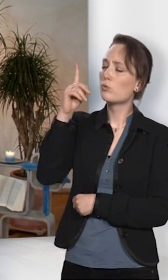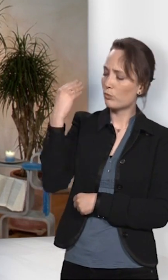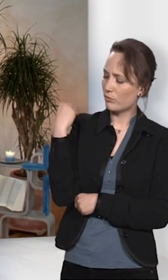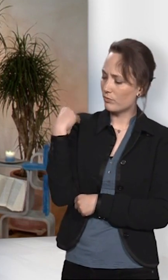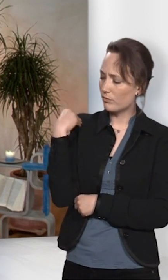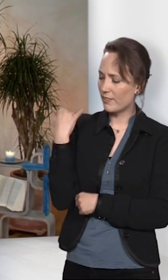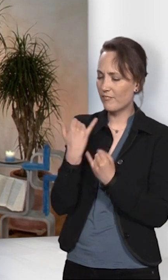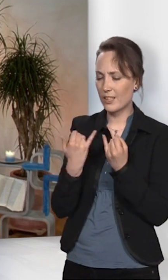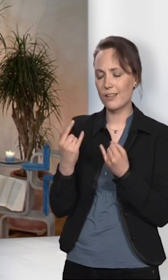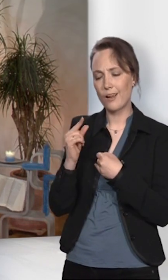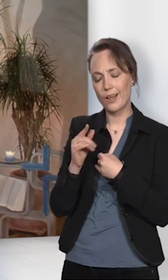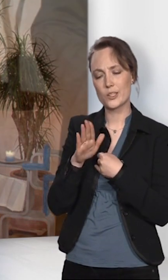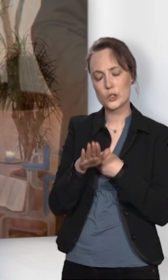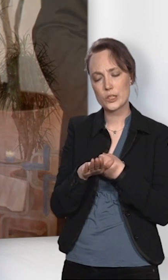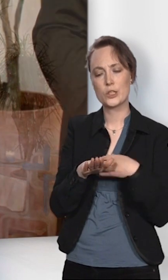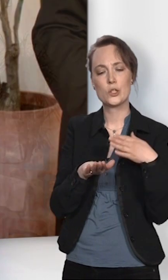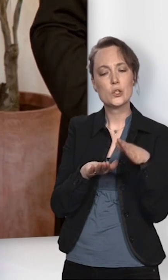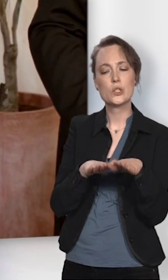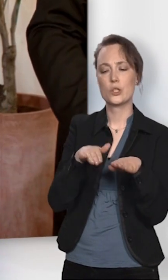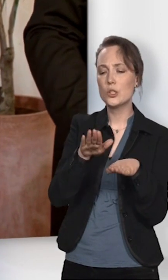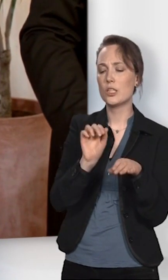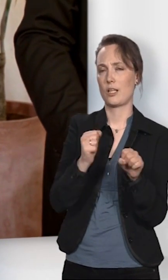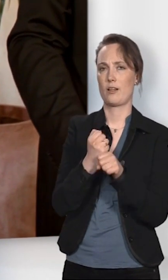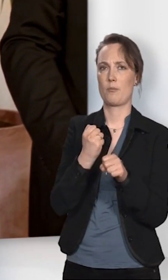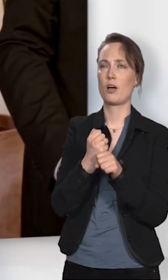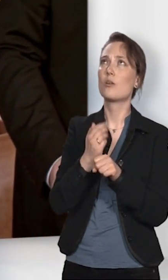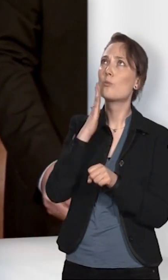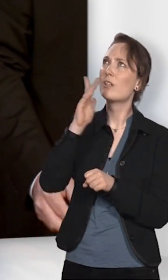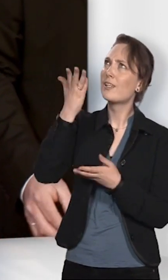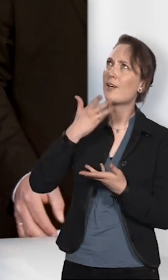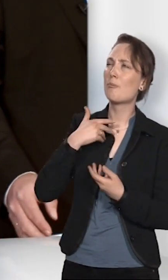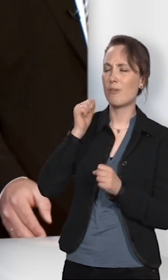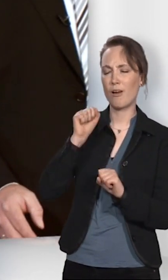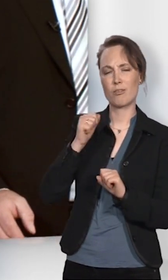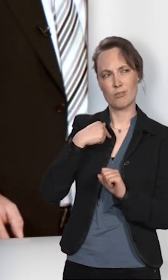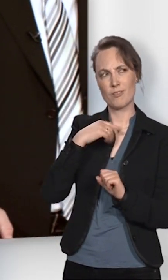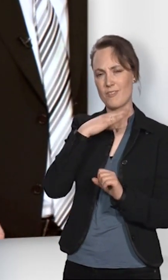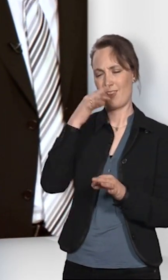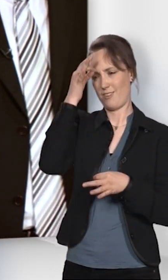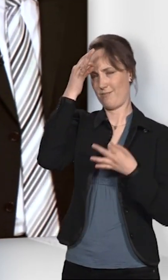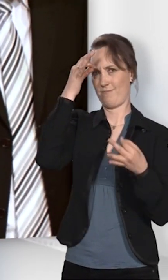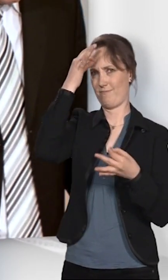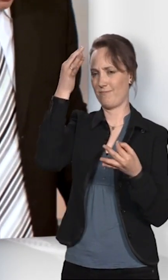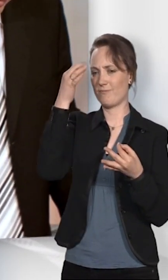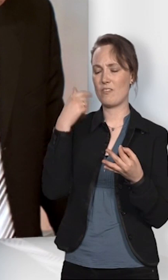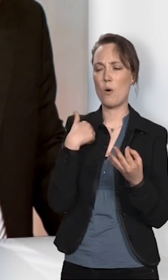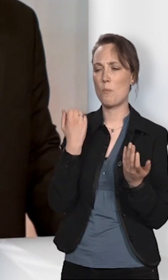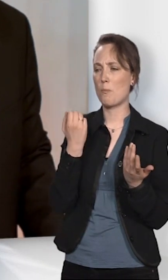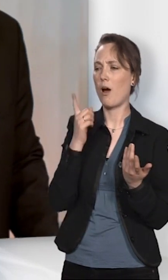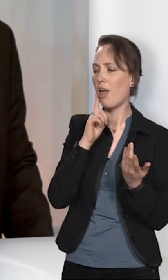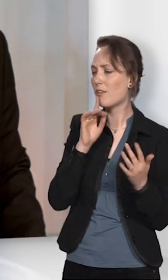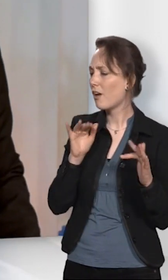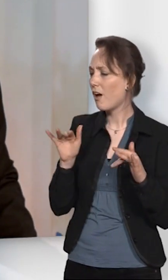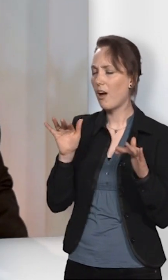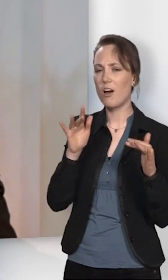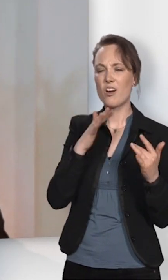Schritte. Mach mich findig und erfinderisch, um im täglichen vielerlei und allerlei rechtzeitig meine